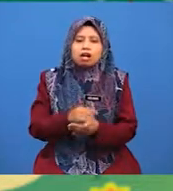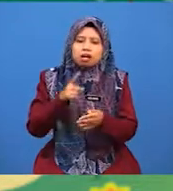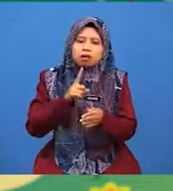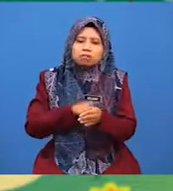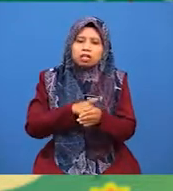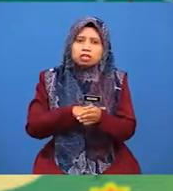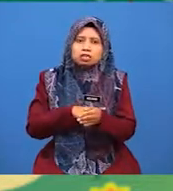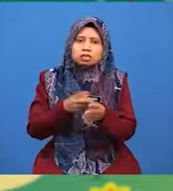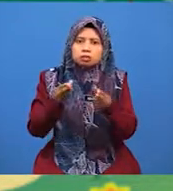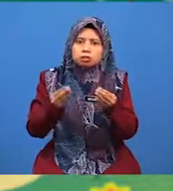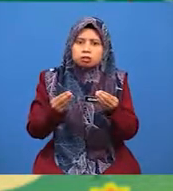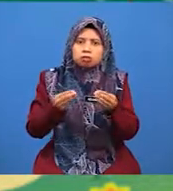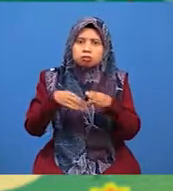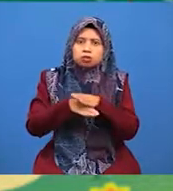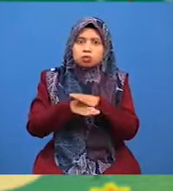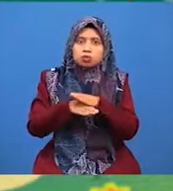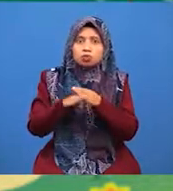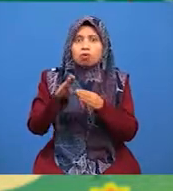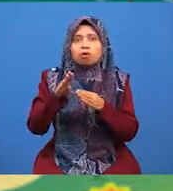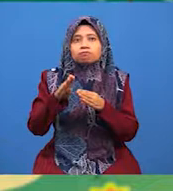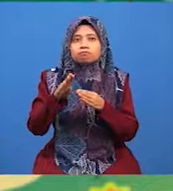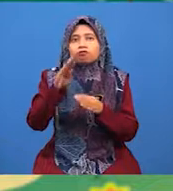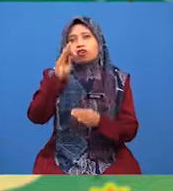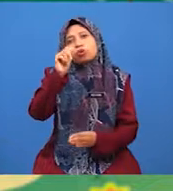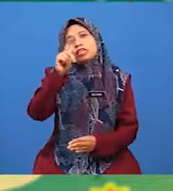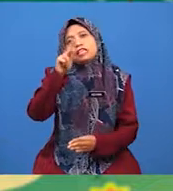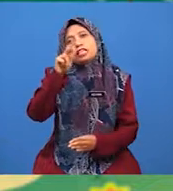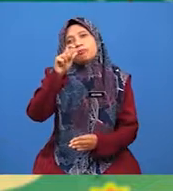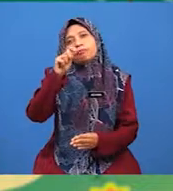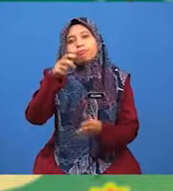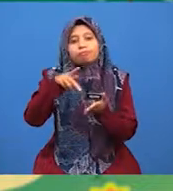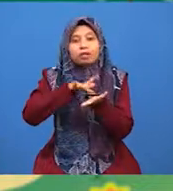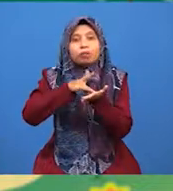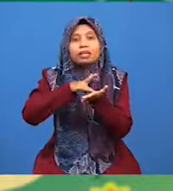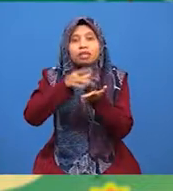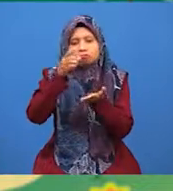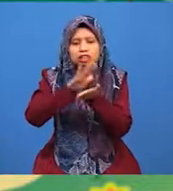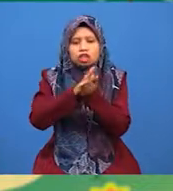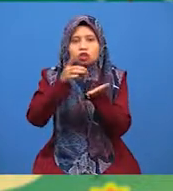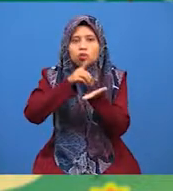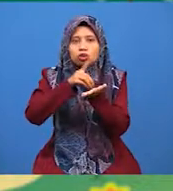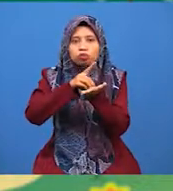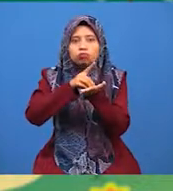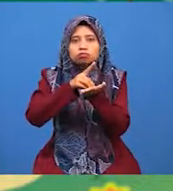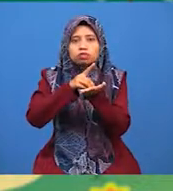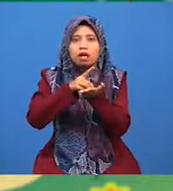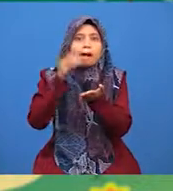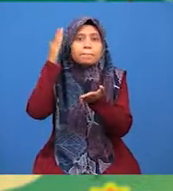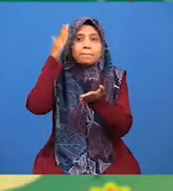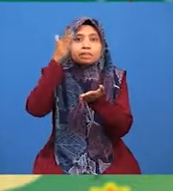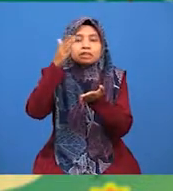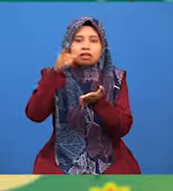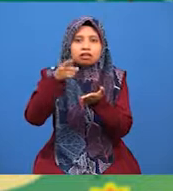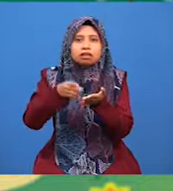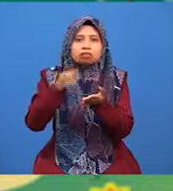Semasa diterima masuk ke Fakulti Perubatan, Profesor Haida, iaitu pensyarah Parjo,